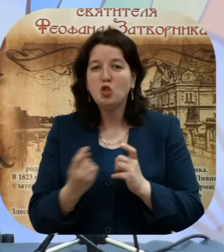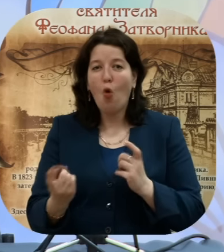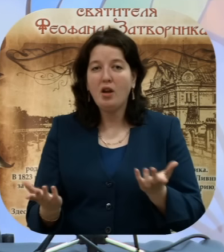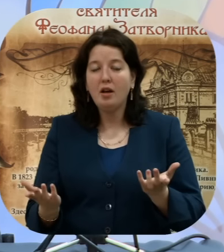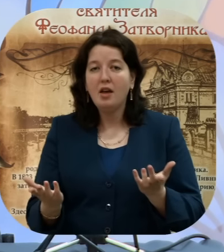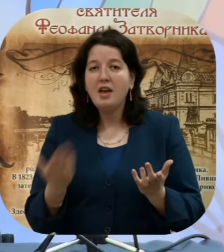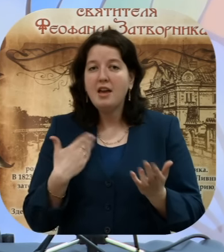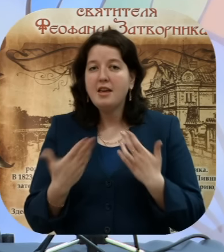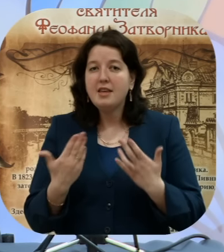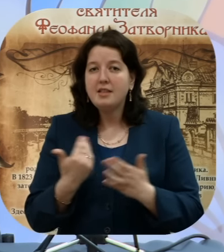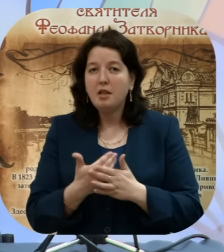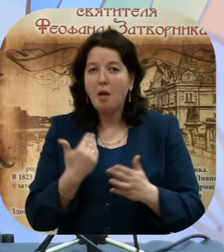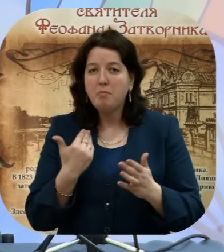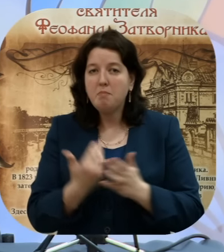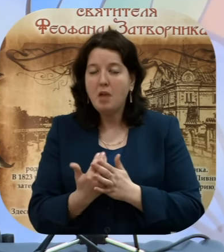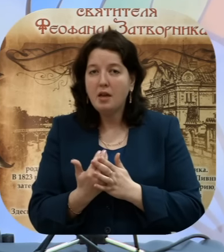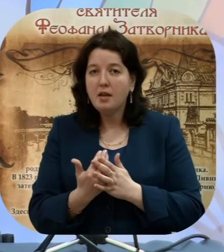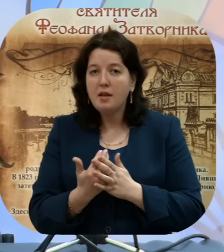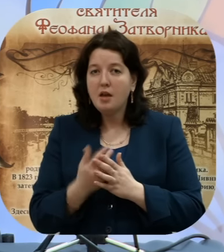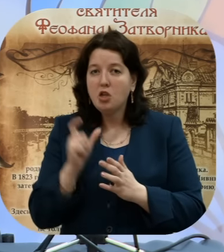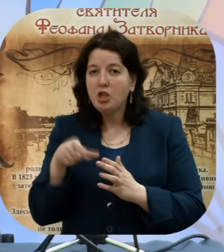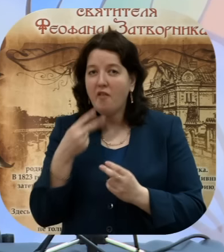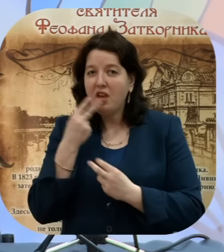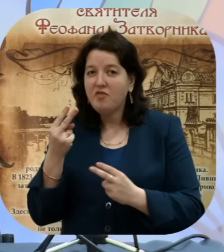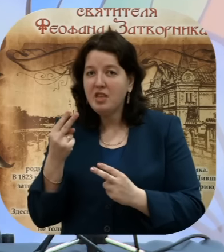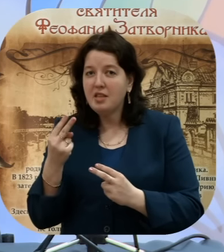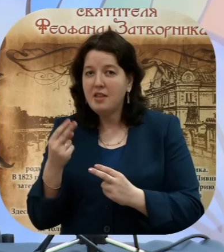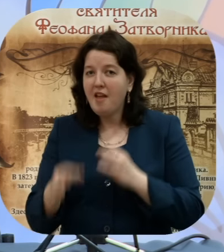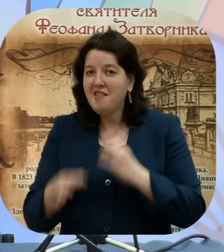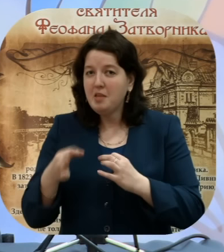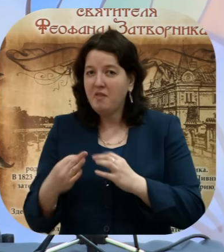если ты видишь несправедливые обвинения,